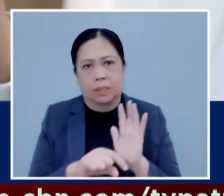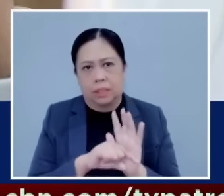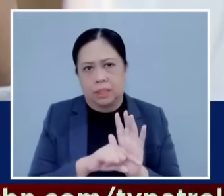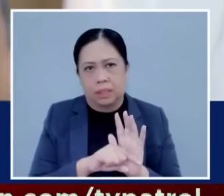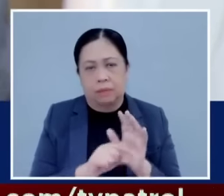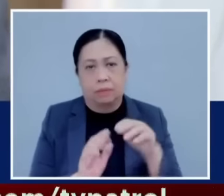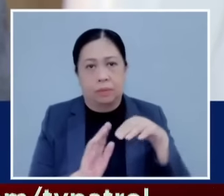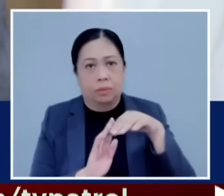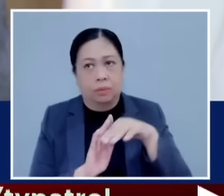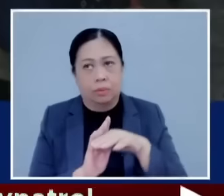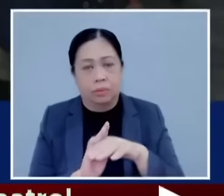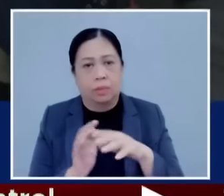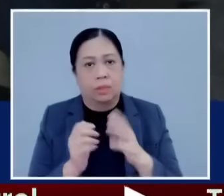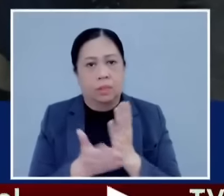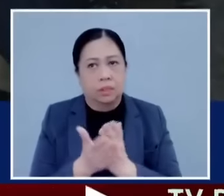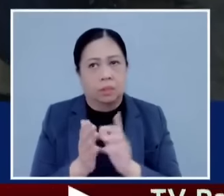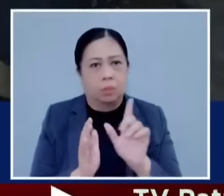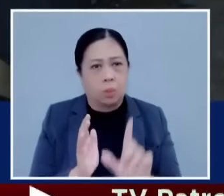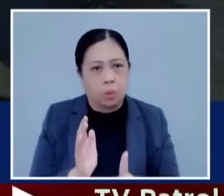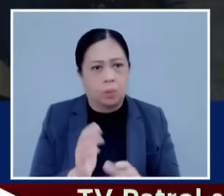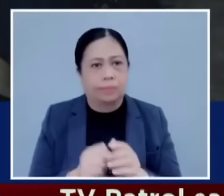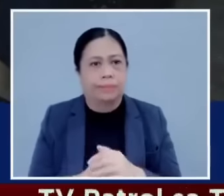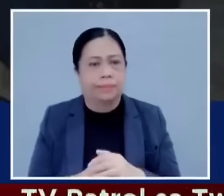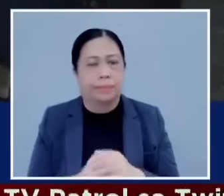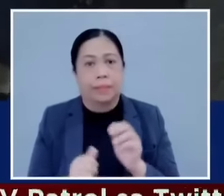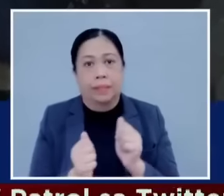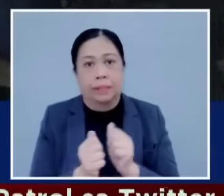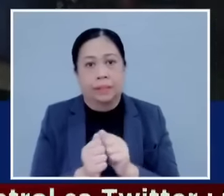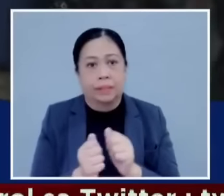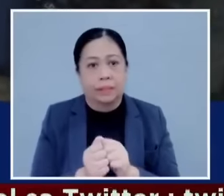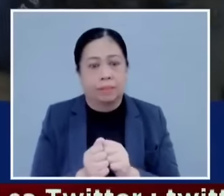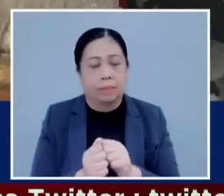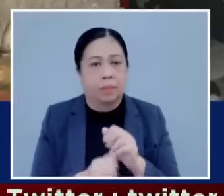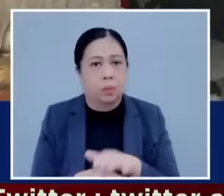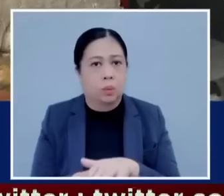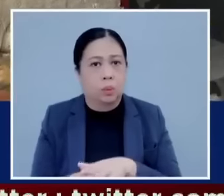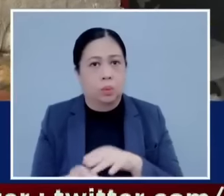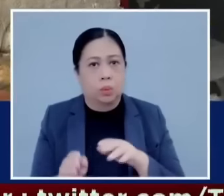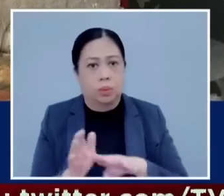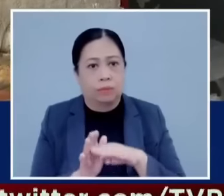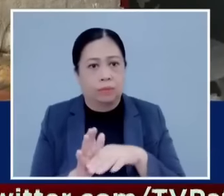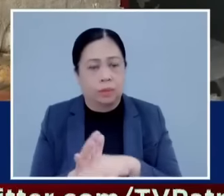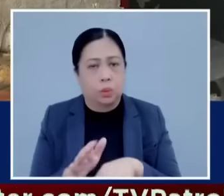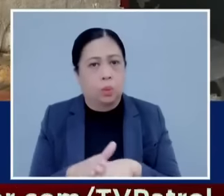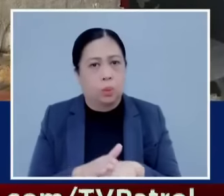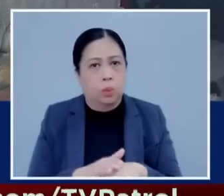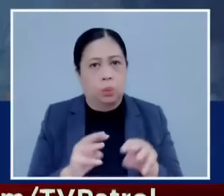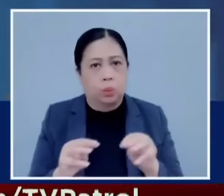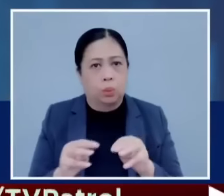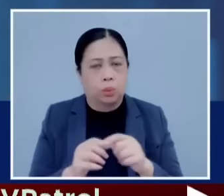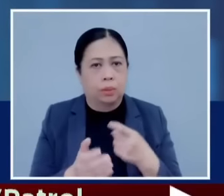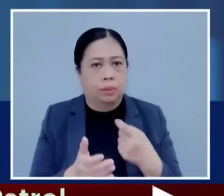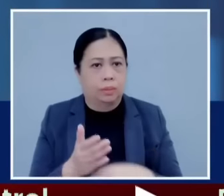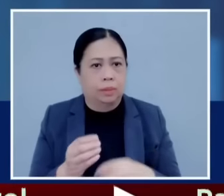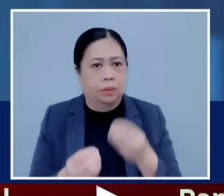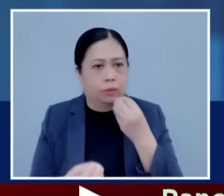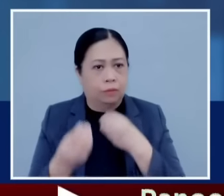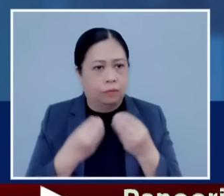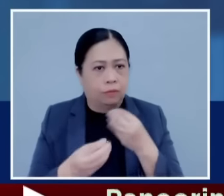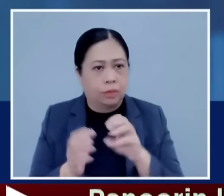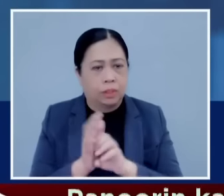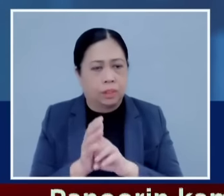inflation, yung iba bumaba. Kasama sa mga nakapagpabagal sa inflation ang mabagal na paggalaw ng presyo ng pagkain gaya